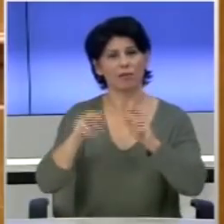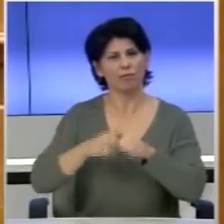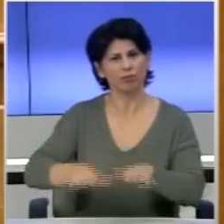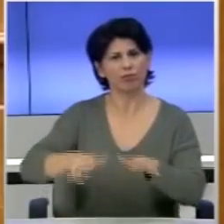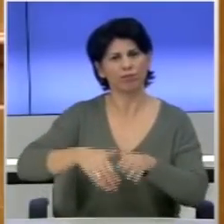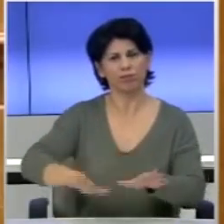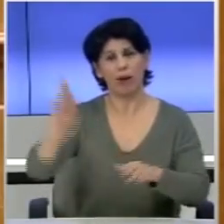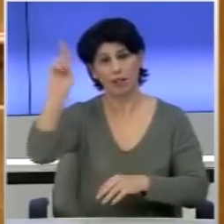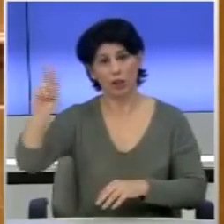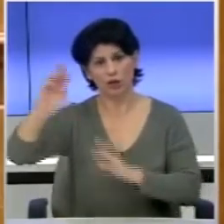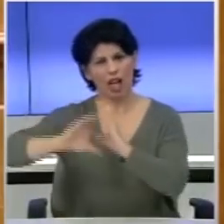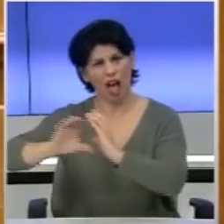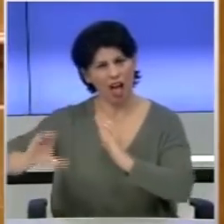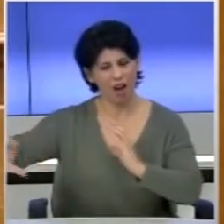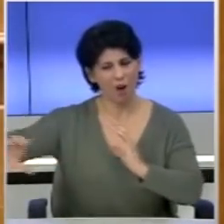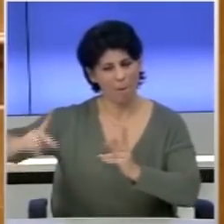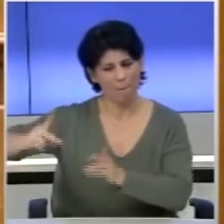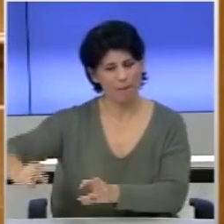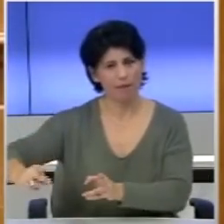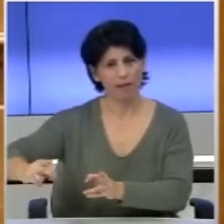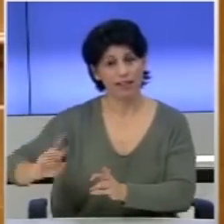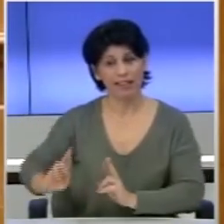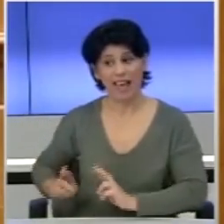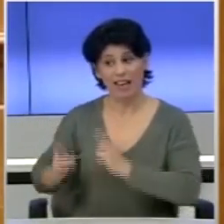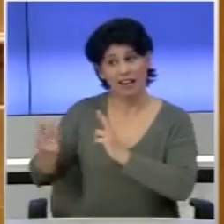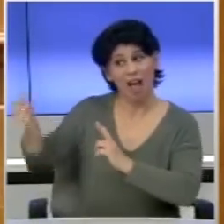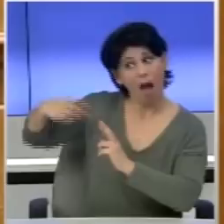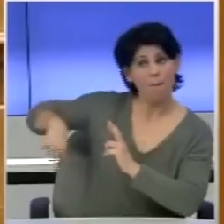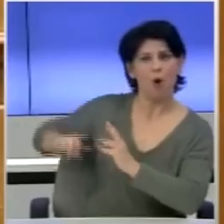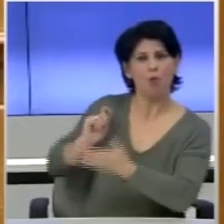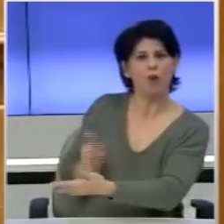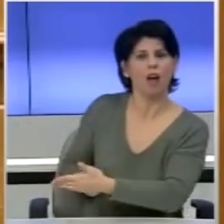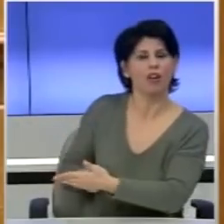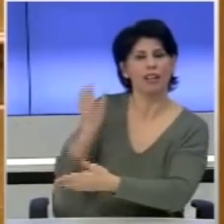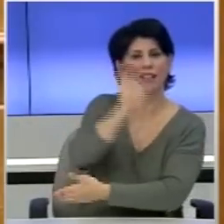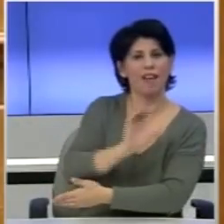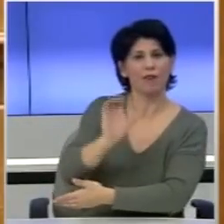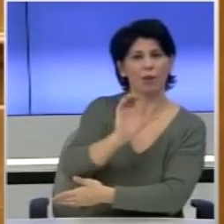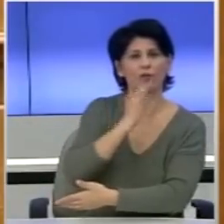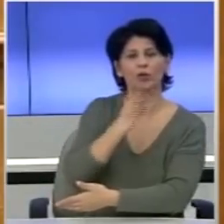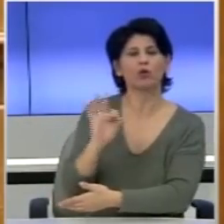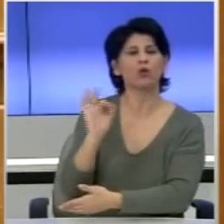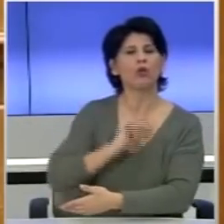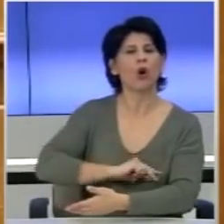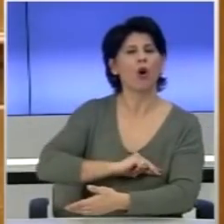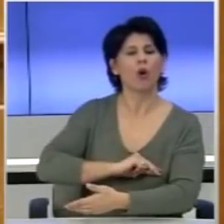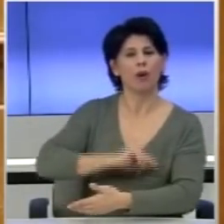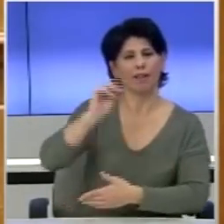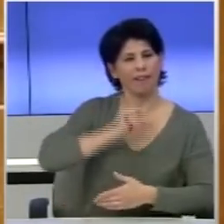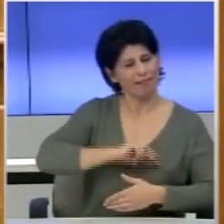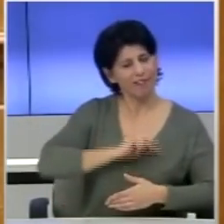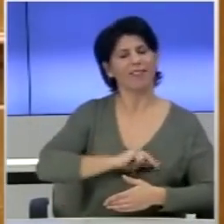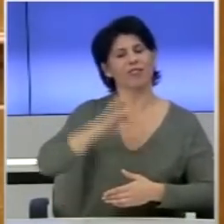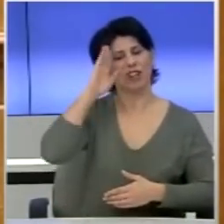της Ευρώπης από τη Ρωσία και να προμηθεύεται ενέργεια από άλλες πηγές προκειμένου να επωφεληθούν οι